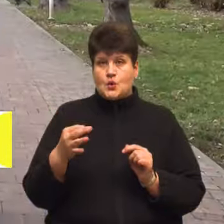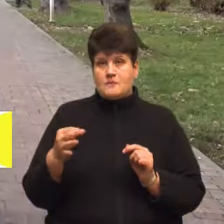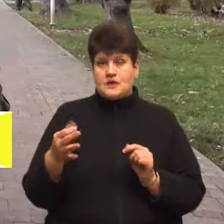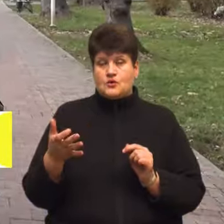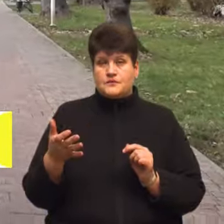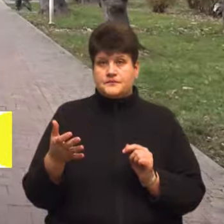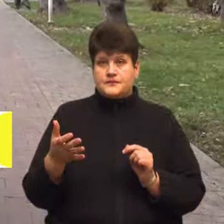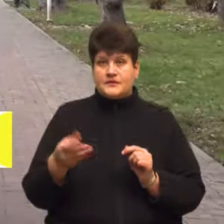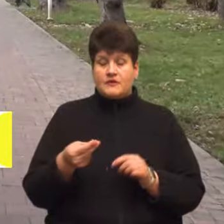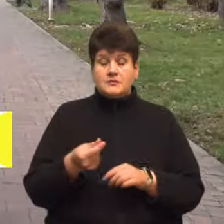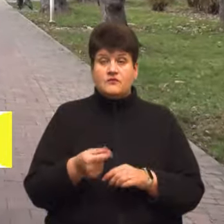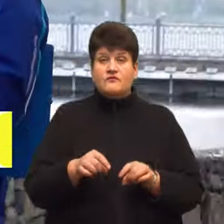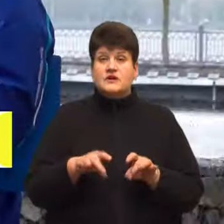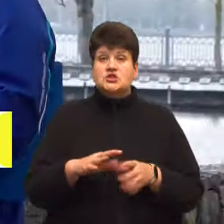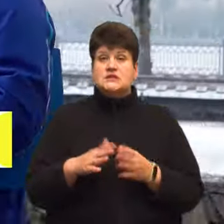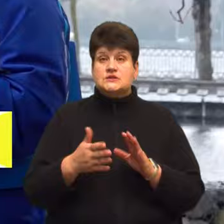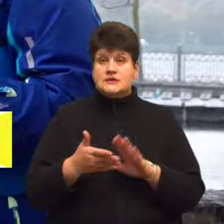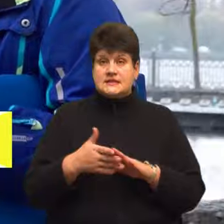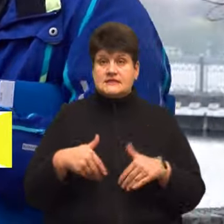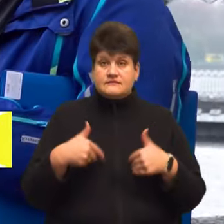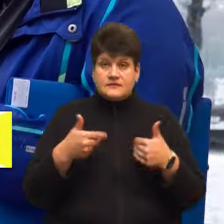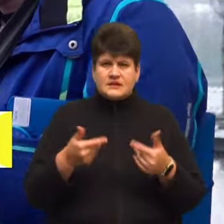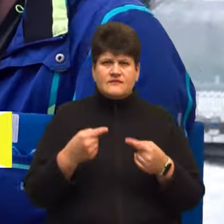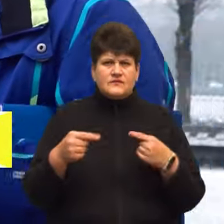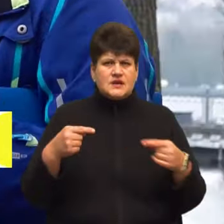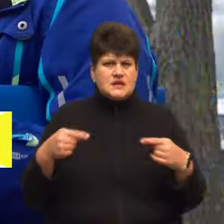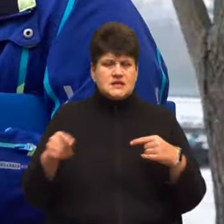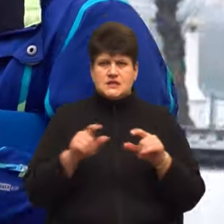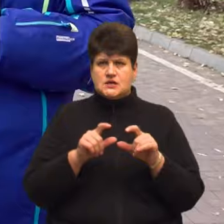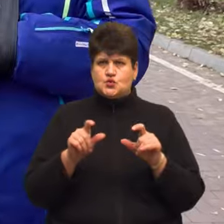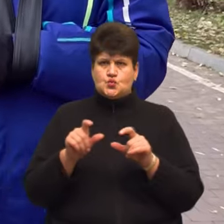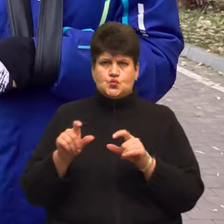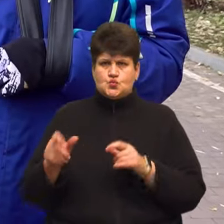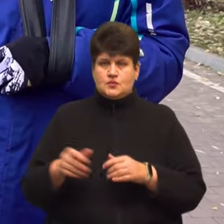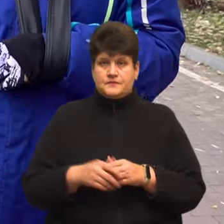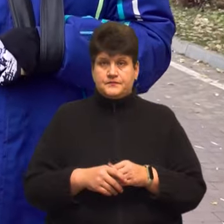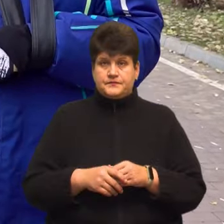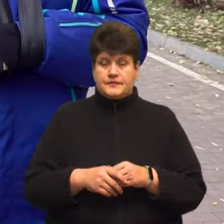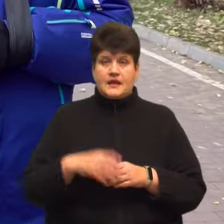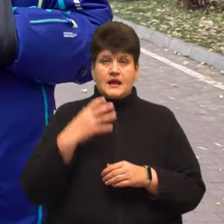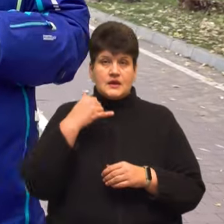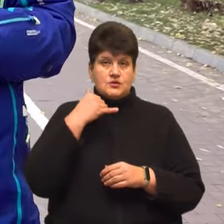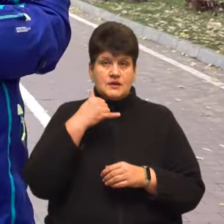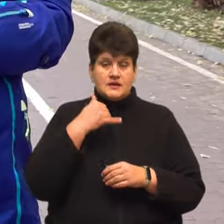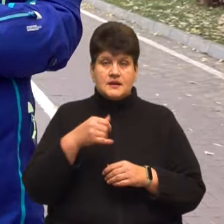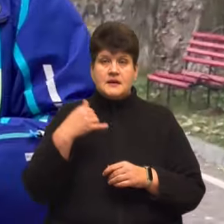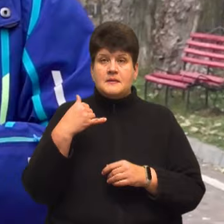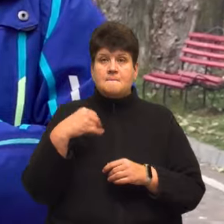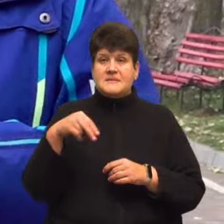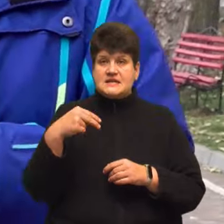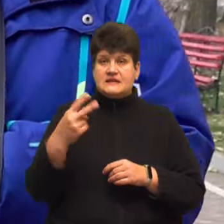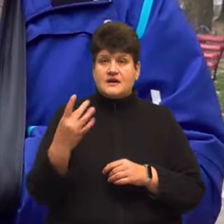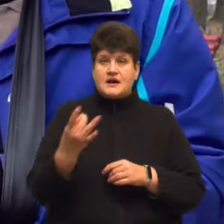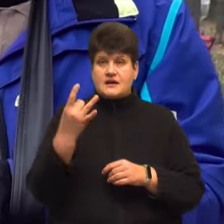аби вирішити ситуацію каже Максим звертався в різні структури на гарячу лінію президента два рази звертався